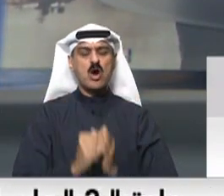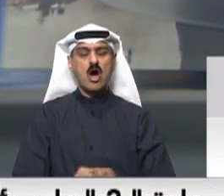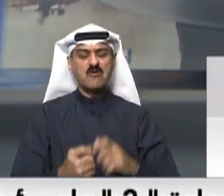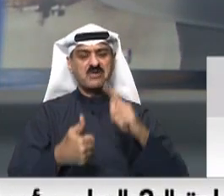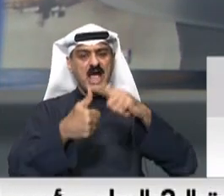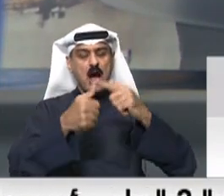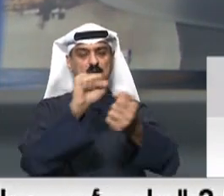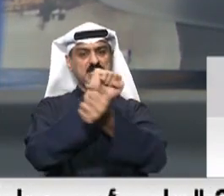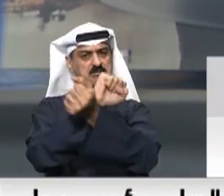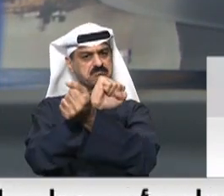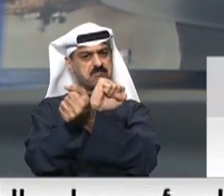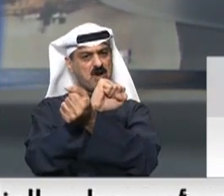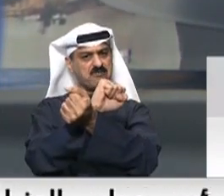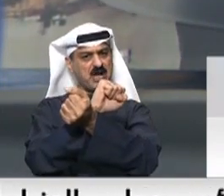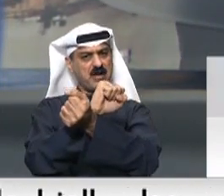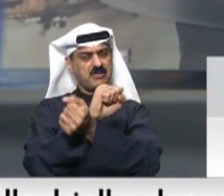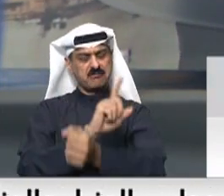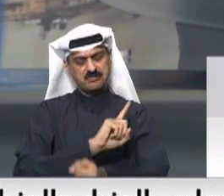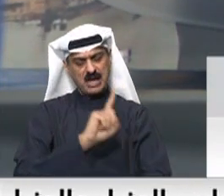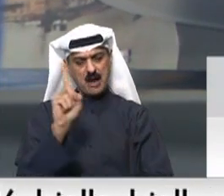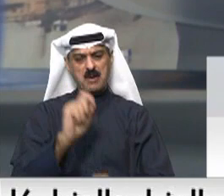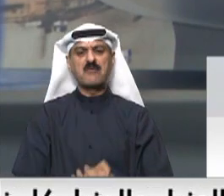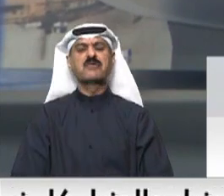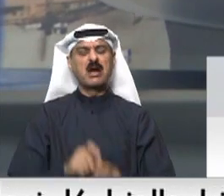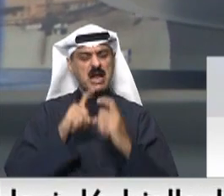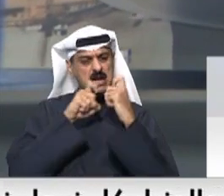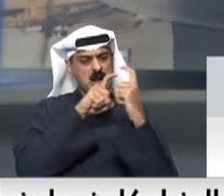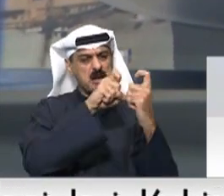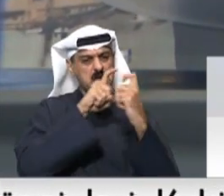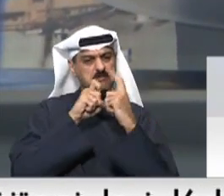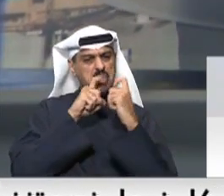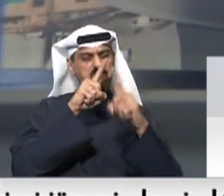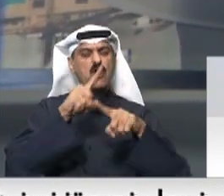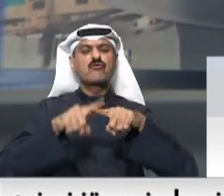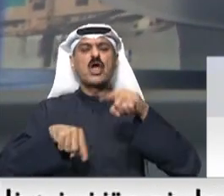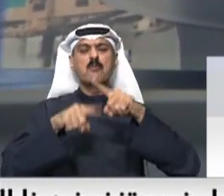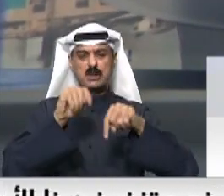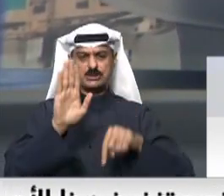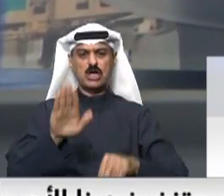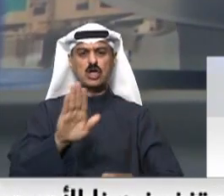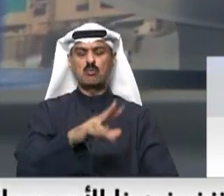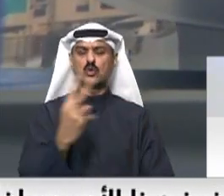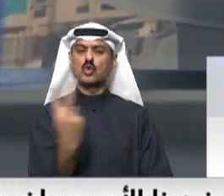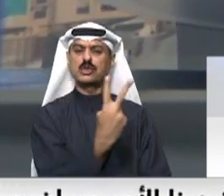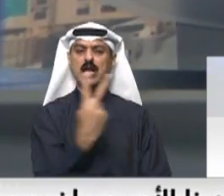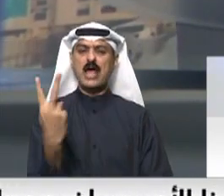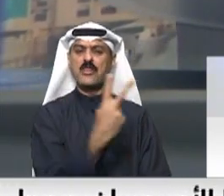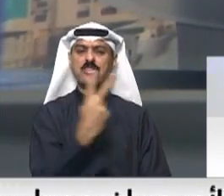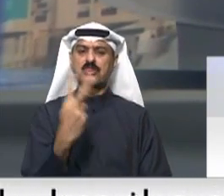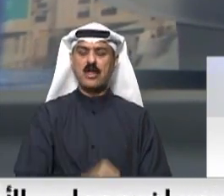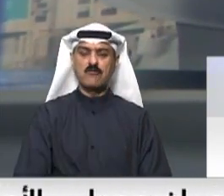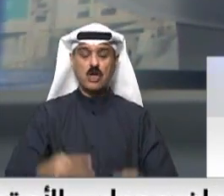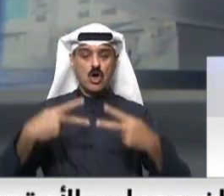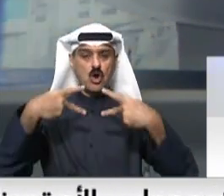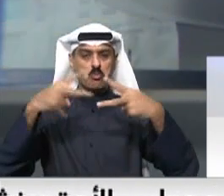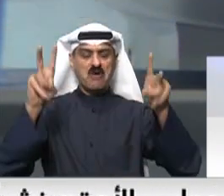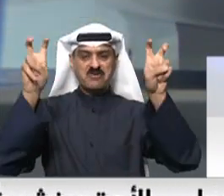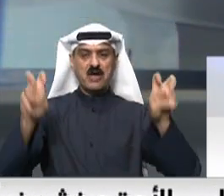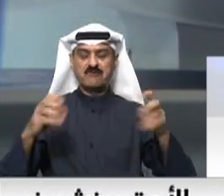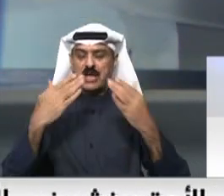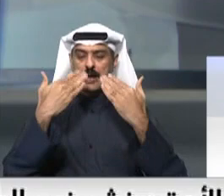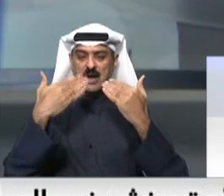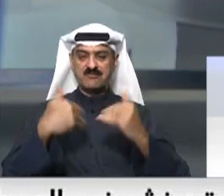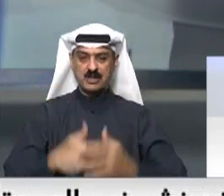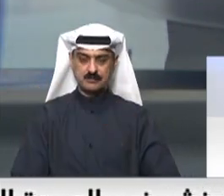لدى الحركه مشيره الى ان هناك اختلافا بين موقفي الطرفين بشان التوصل الى هدنه